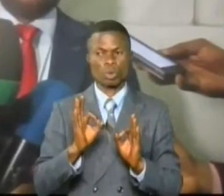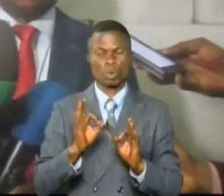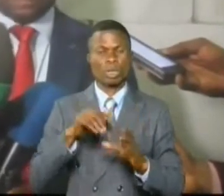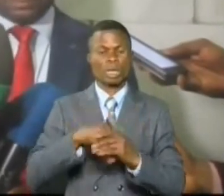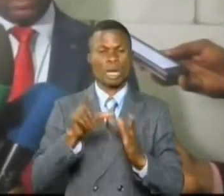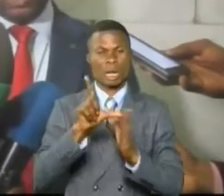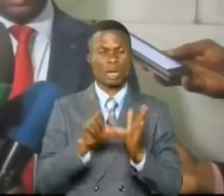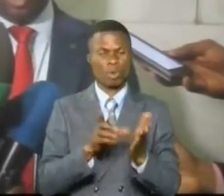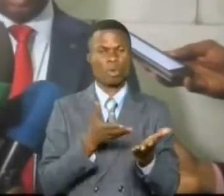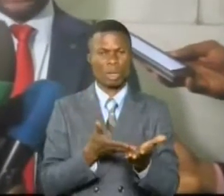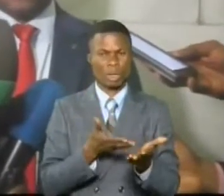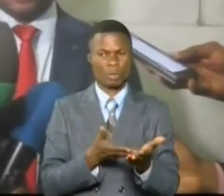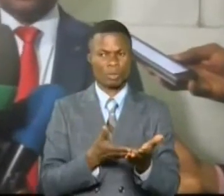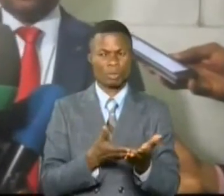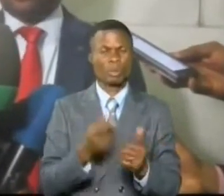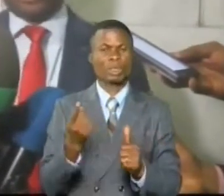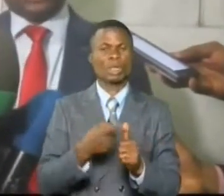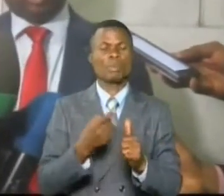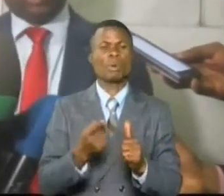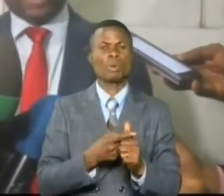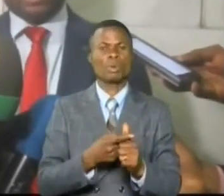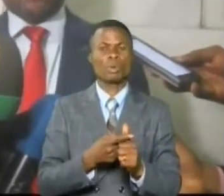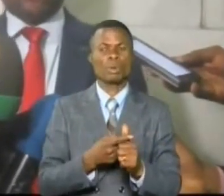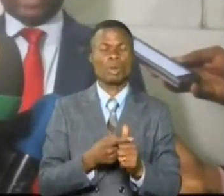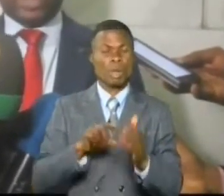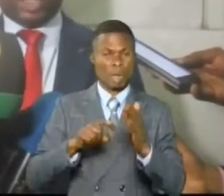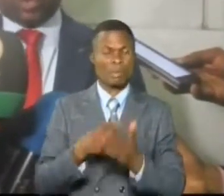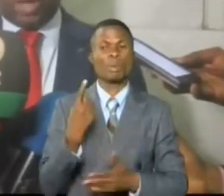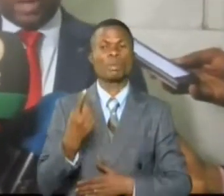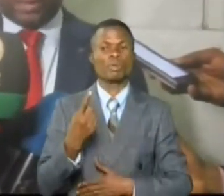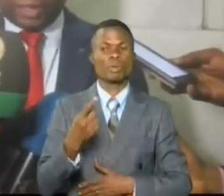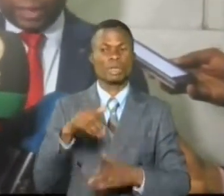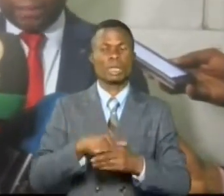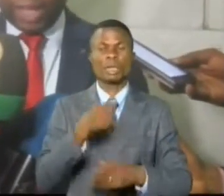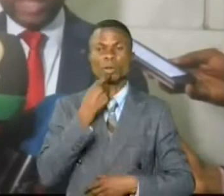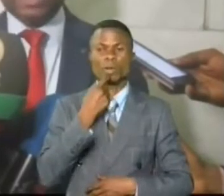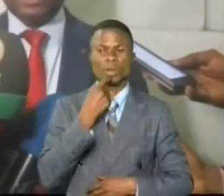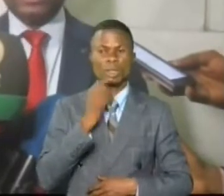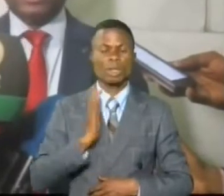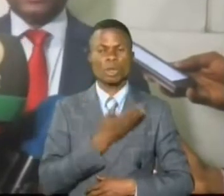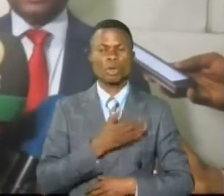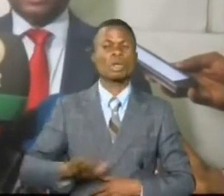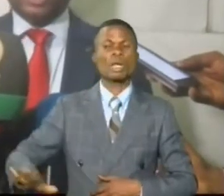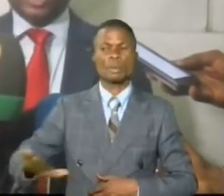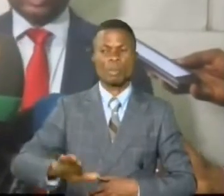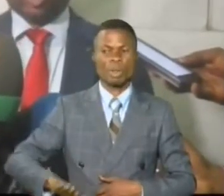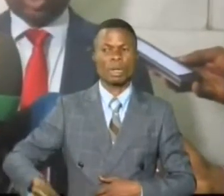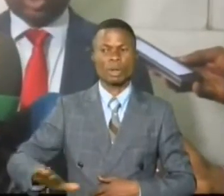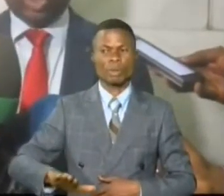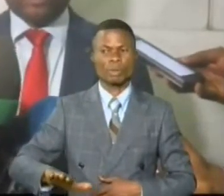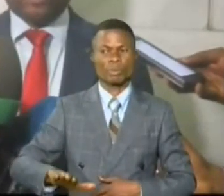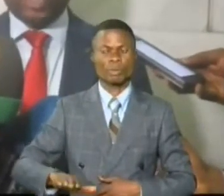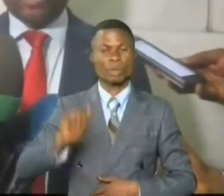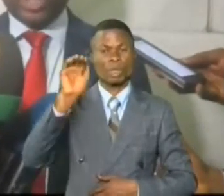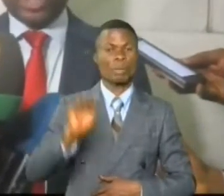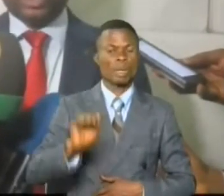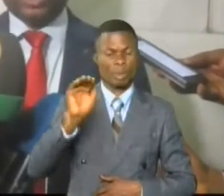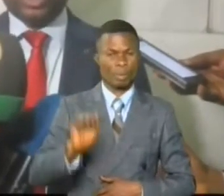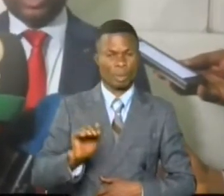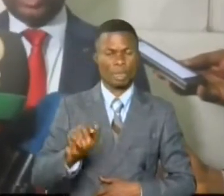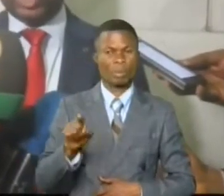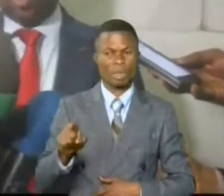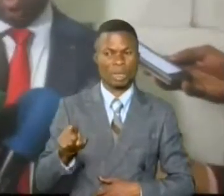loi. Notamment, pour la toute première fois dans l'histoire de ces pays, les autochtones